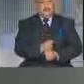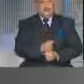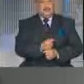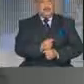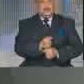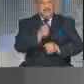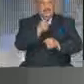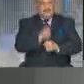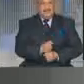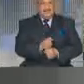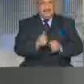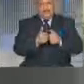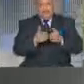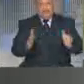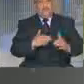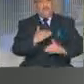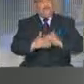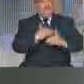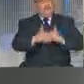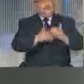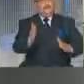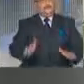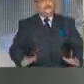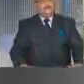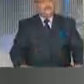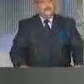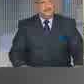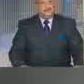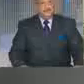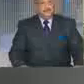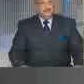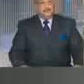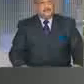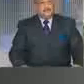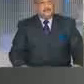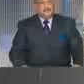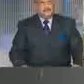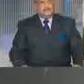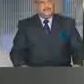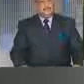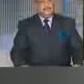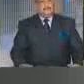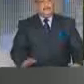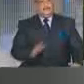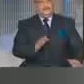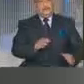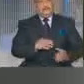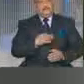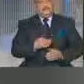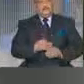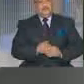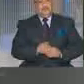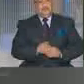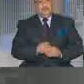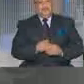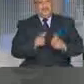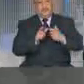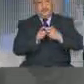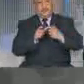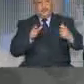لمشاكله وزملائه. يعني ما دام قعدنا نرجع للبنك التونسي هي الحكاية، أنا أولي حابين أن نتعامل معهم هم ديركت